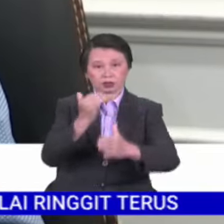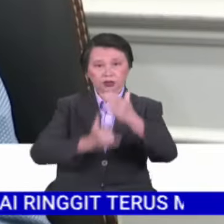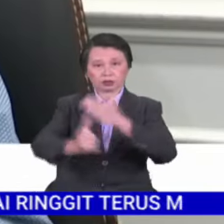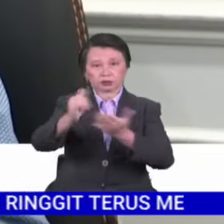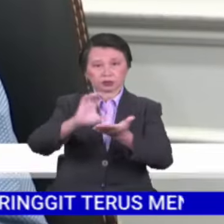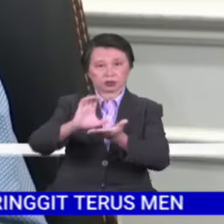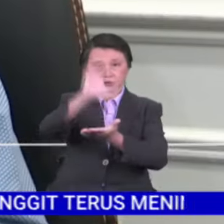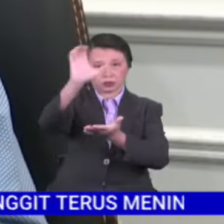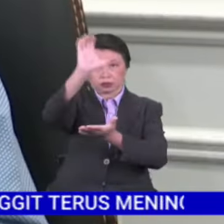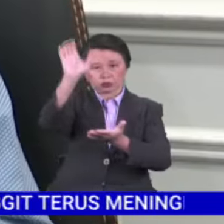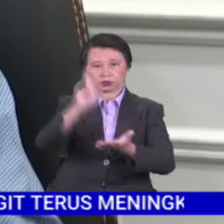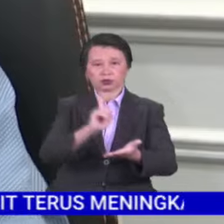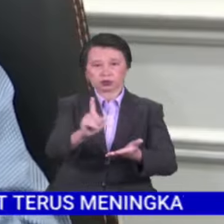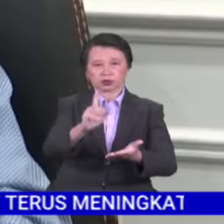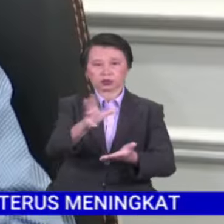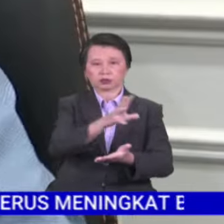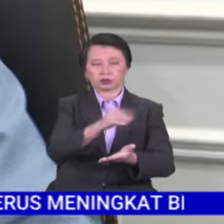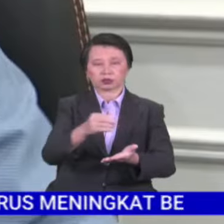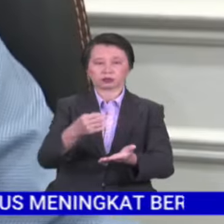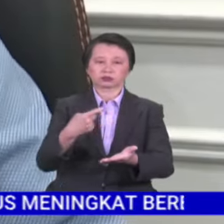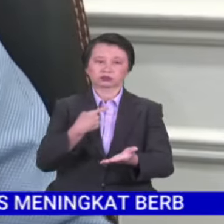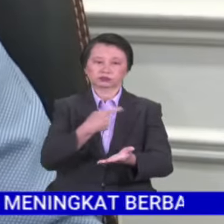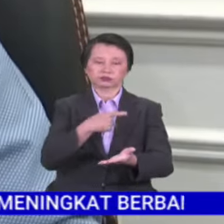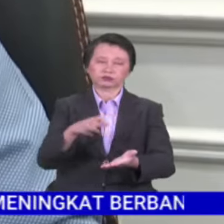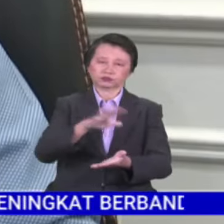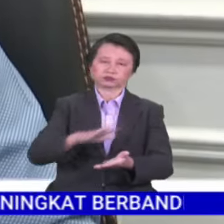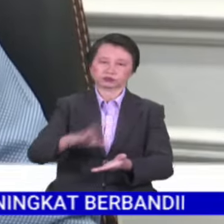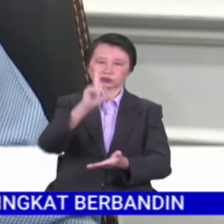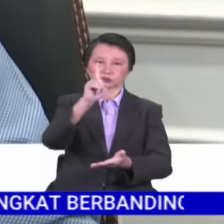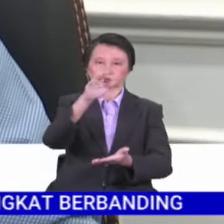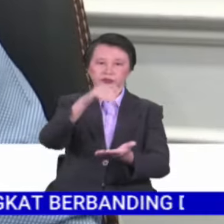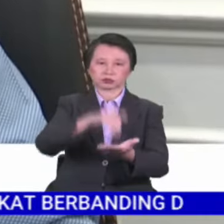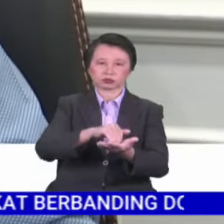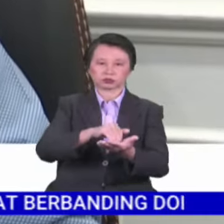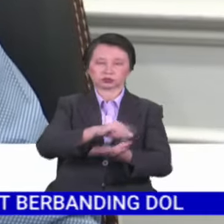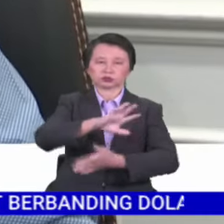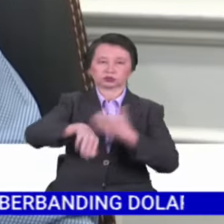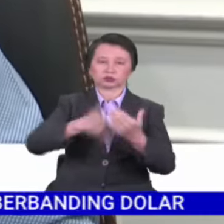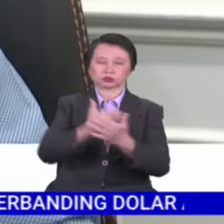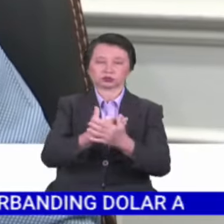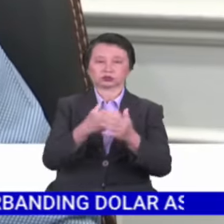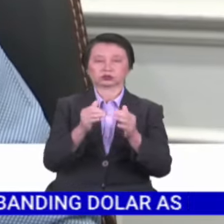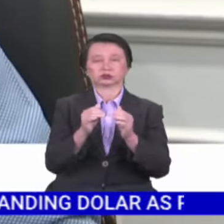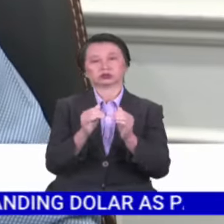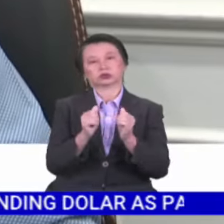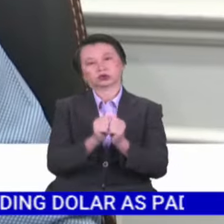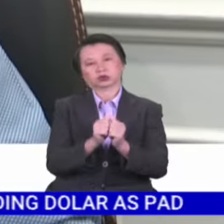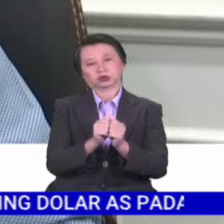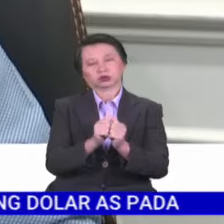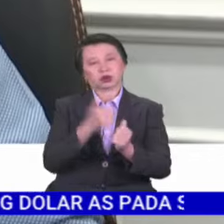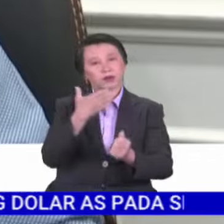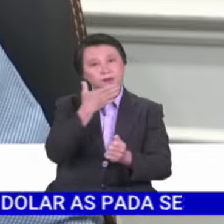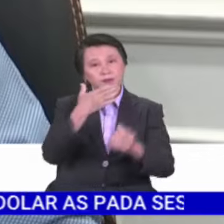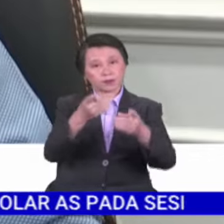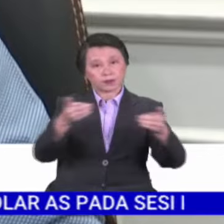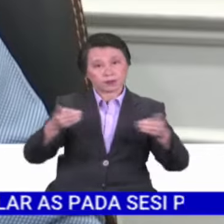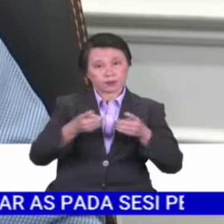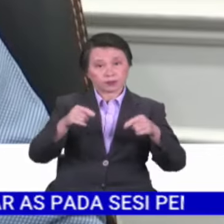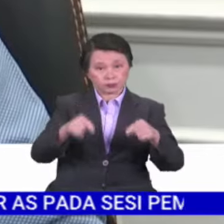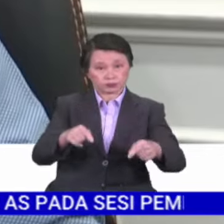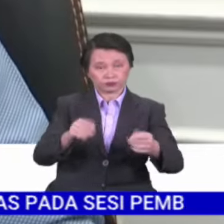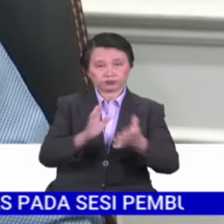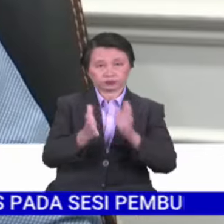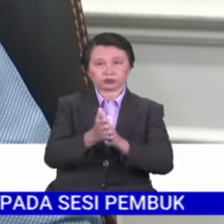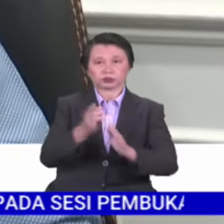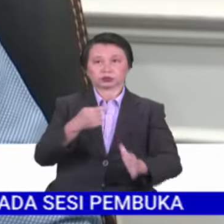Paisa. Dan kita habis pun hampir 1,000 lah keseluruhan dengan belia daerah kita ni. Jadi